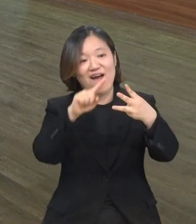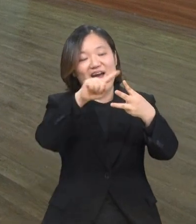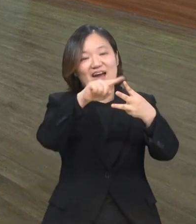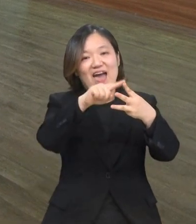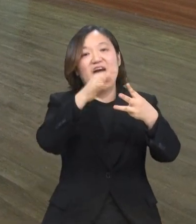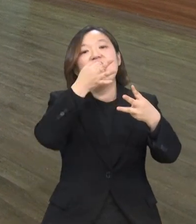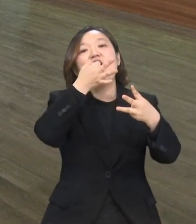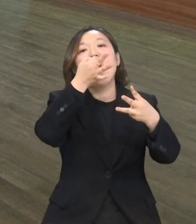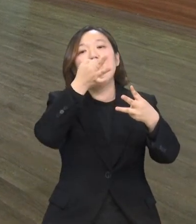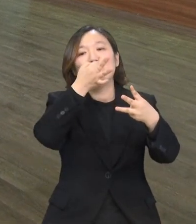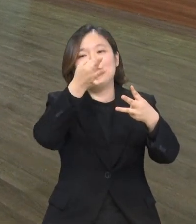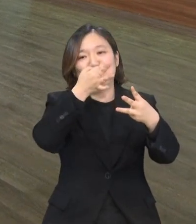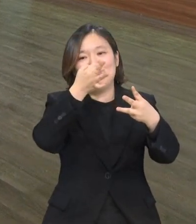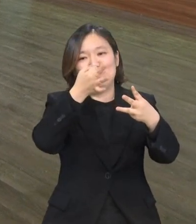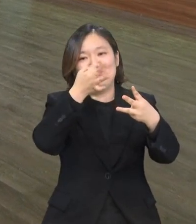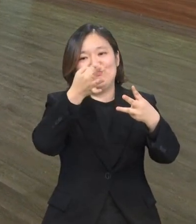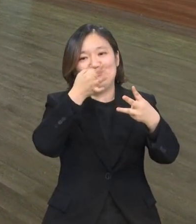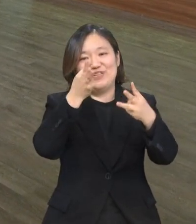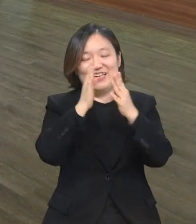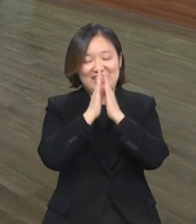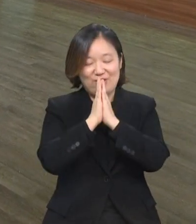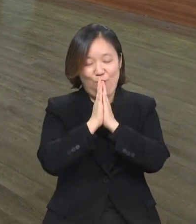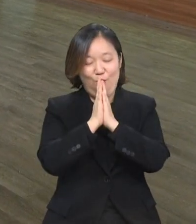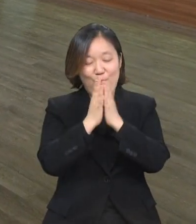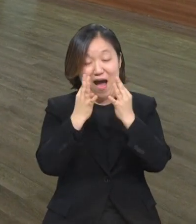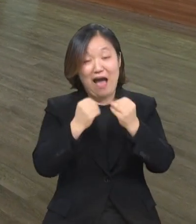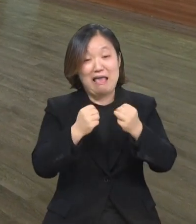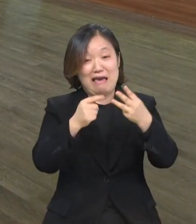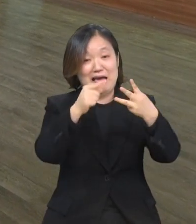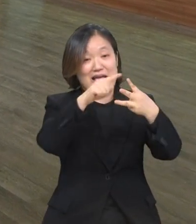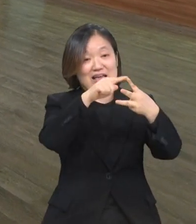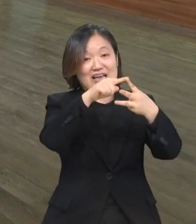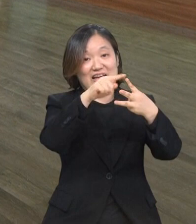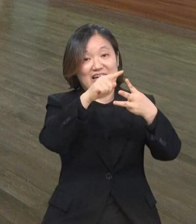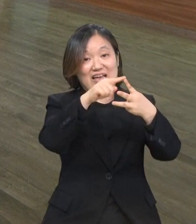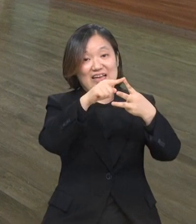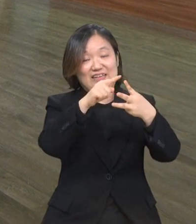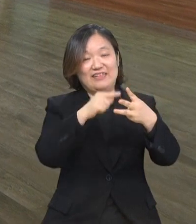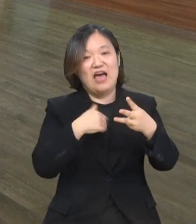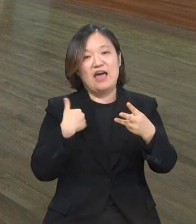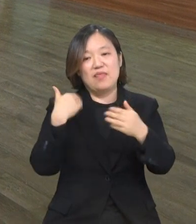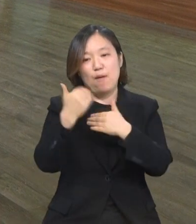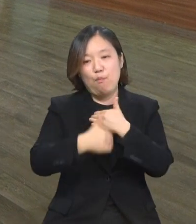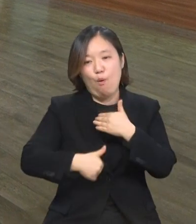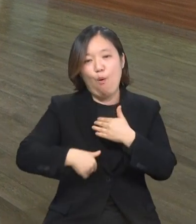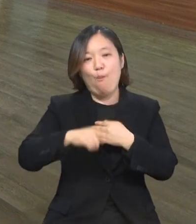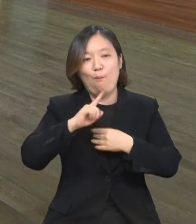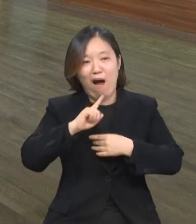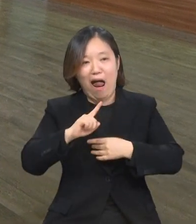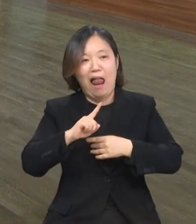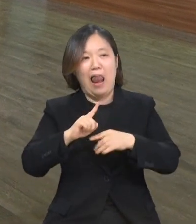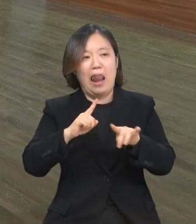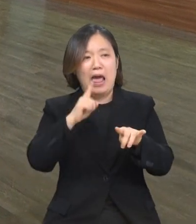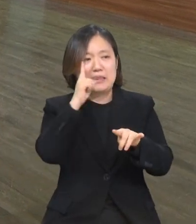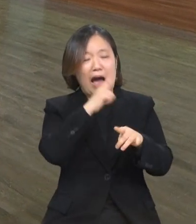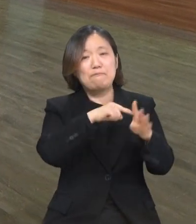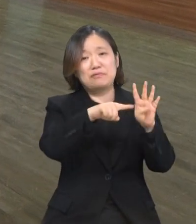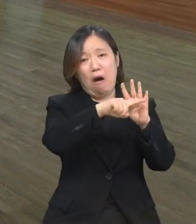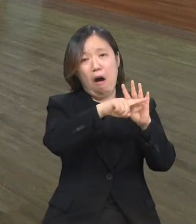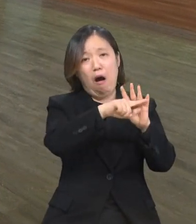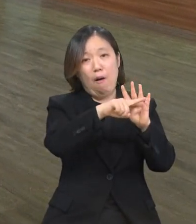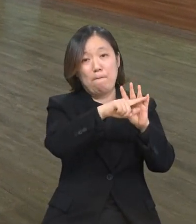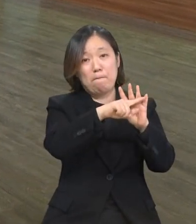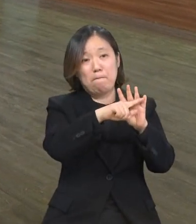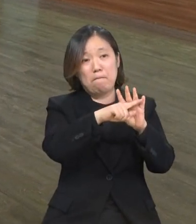염불 지도를 많이 해라 염불하고 기도하면서 내가 몸과 맑아 생각으로 지었던 내 나쁜 업